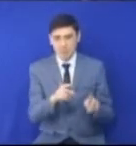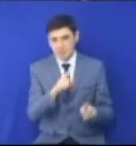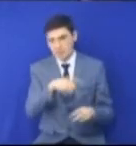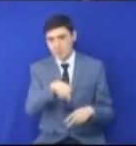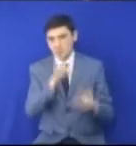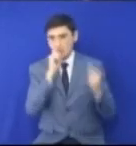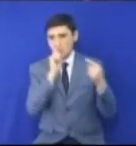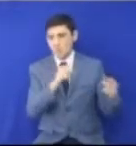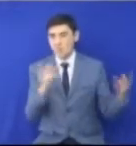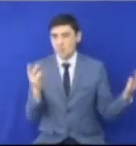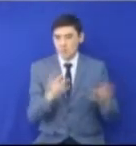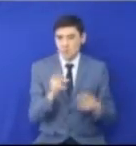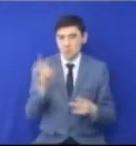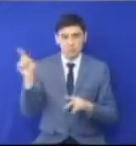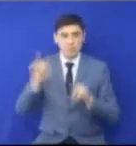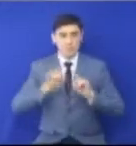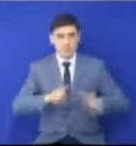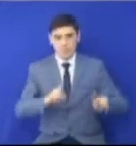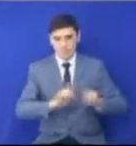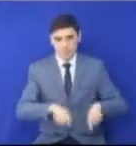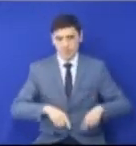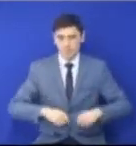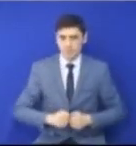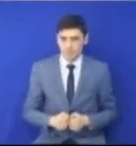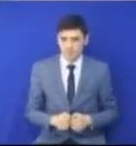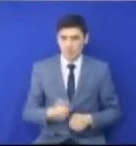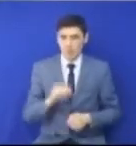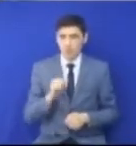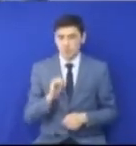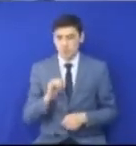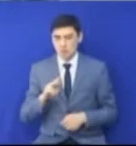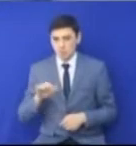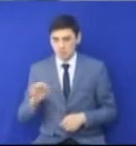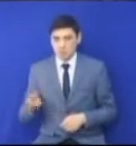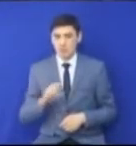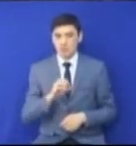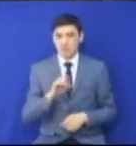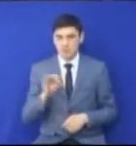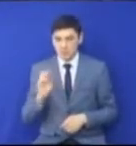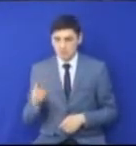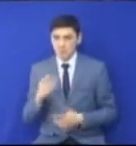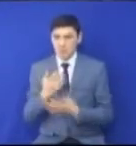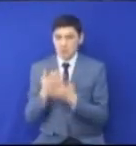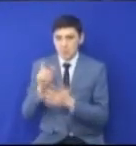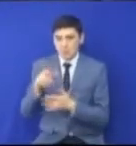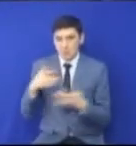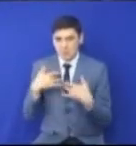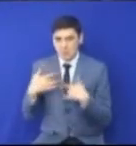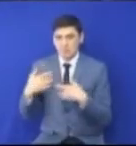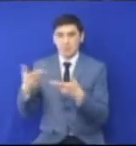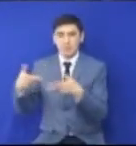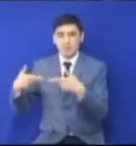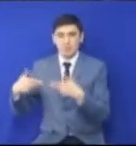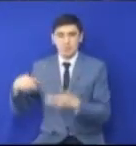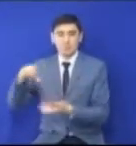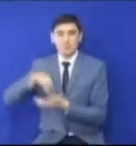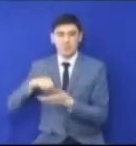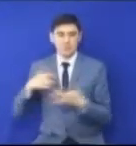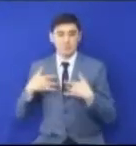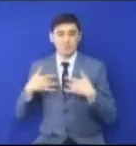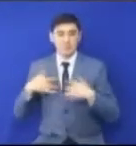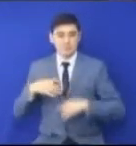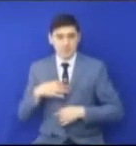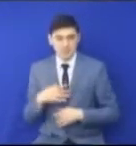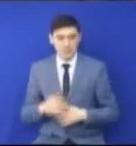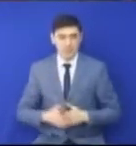Серікбол Өтепбергенов. Туындыға Санұржан Сүлейменов, Жасұлан Өмірбек, Серік Салқынбай сынды актерлер тартылған. Фильм Қазақстан Республикасының ақпарат